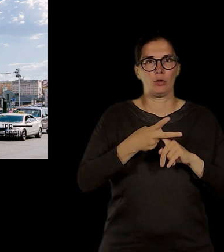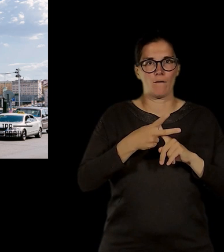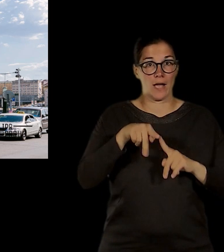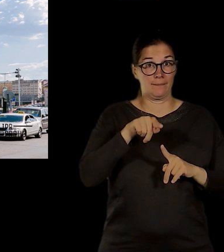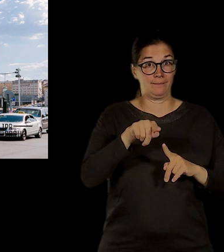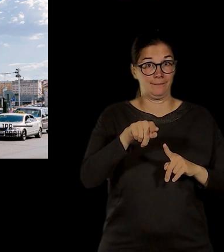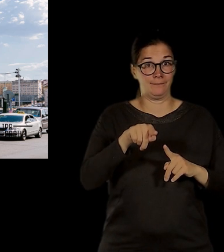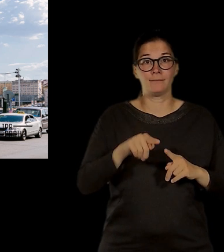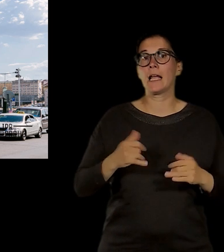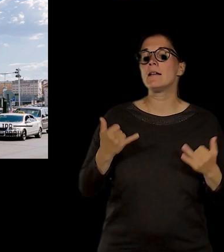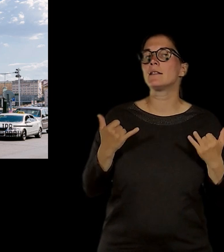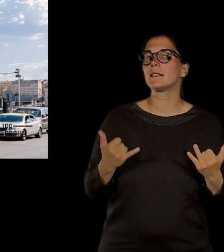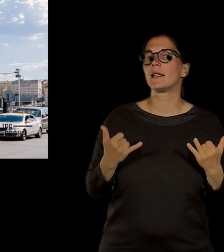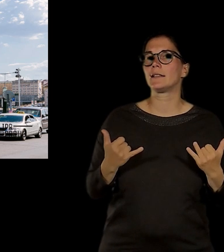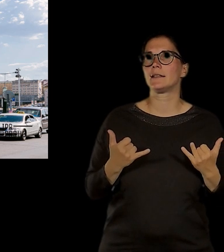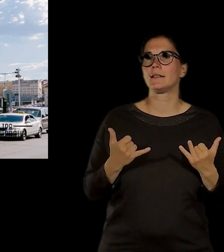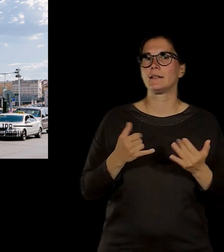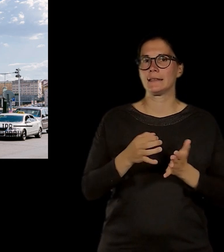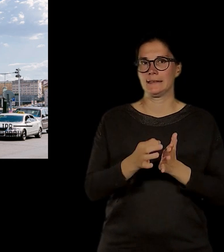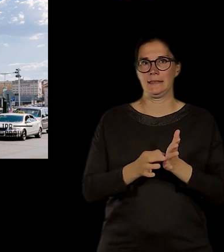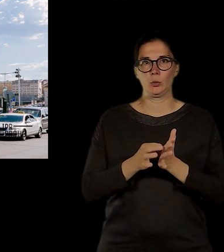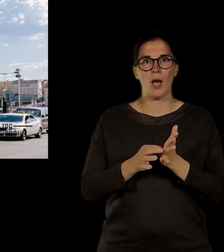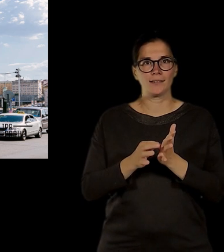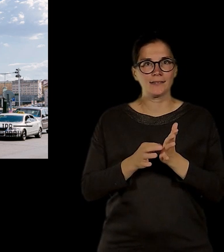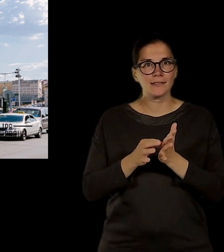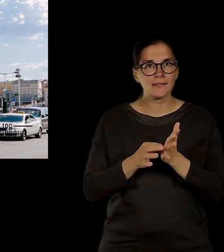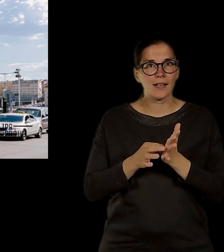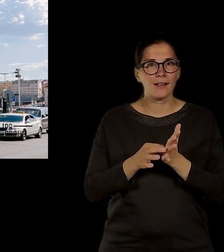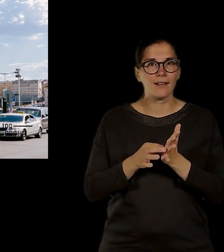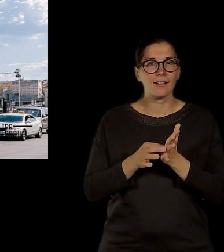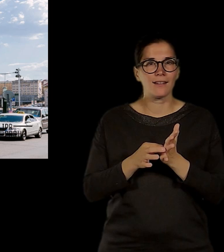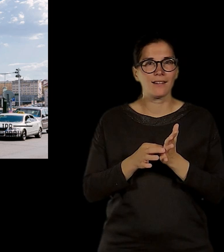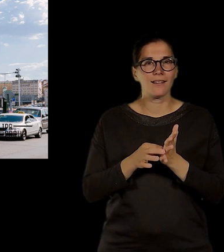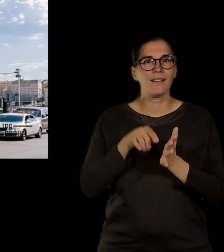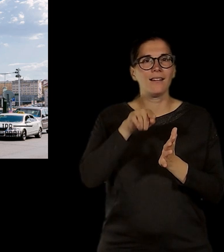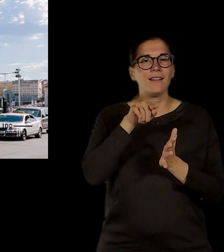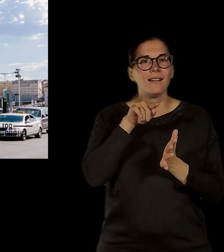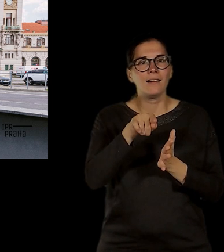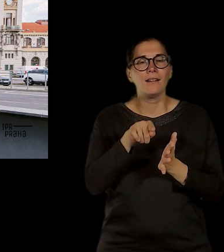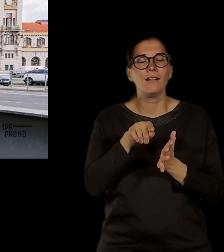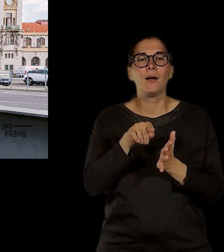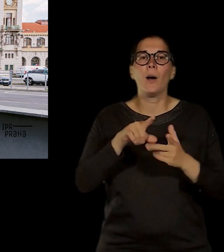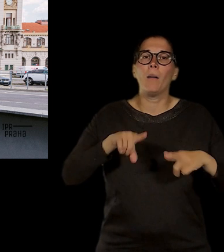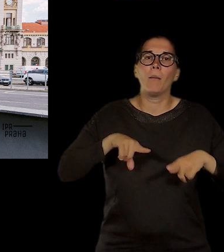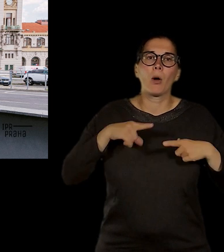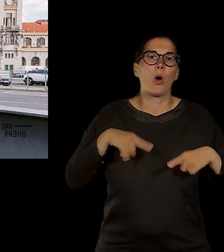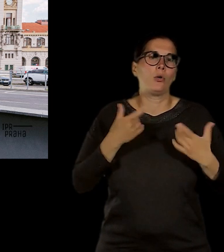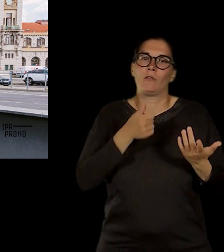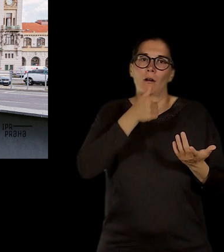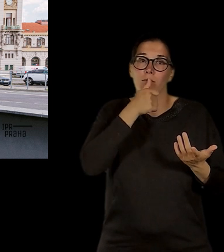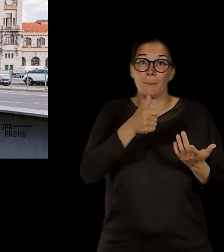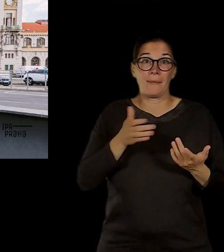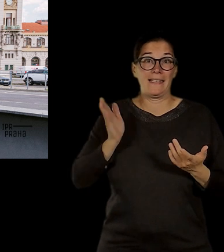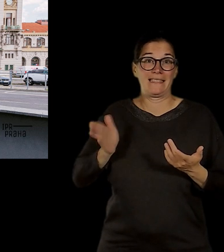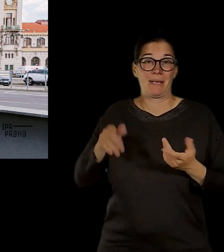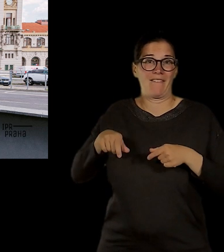Ta dnešní situace nahrává v podstatě jediné věci. Správa železnic nyní